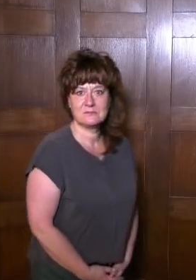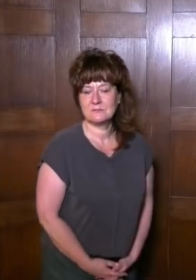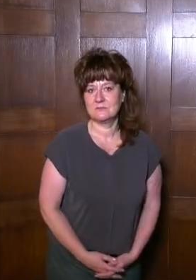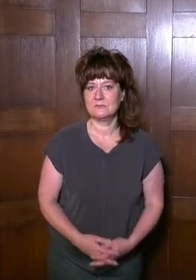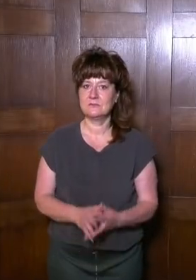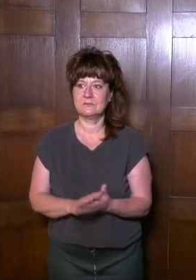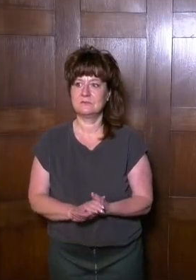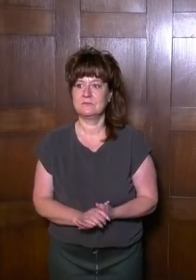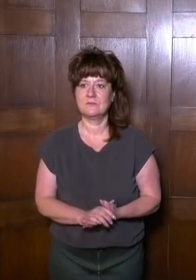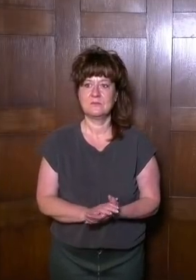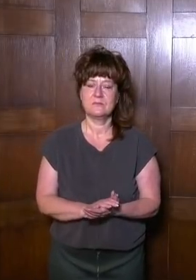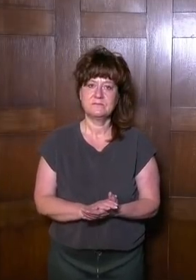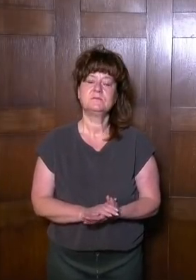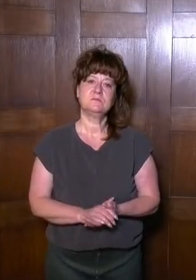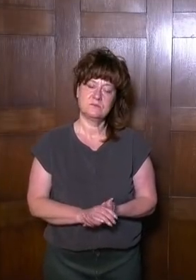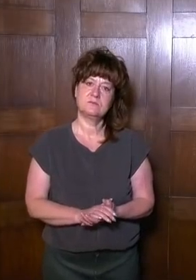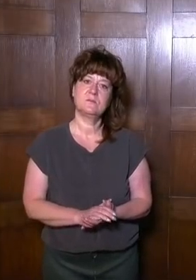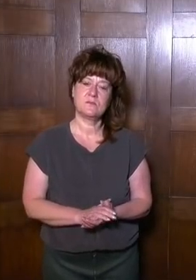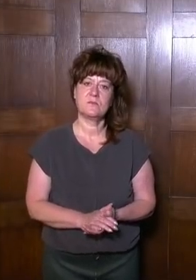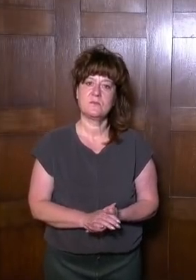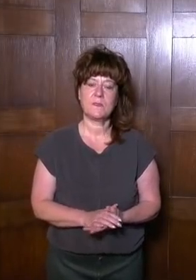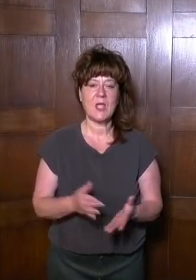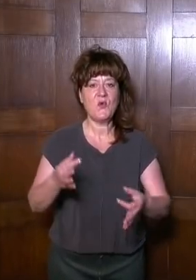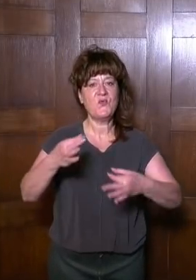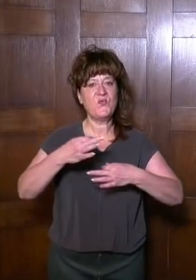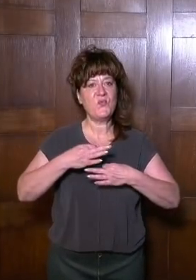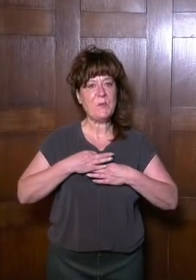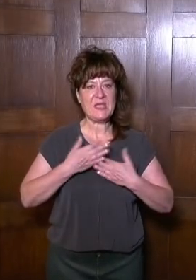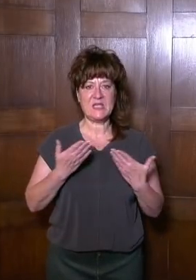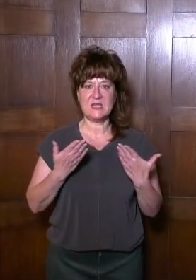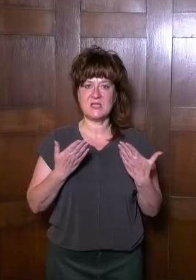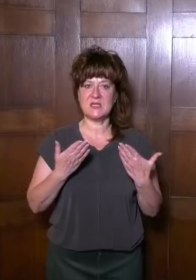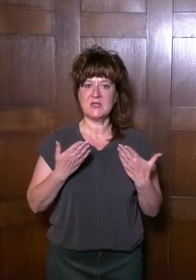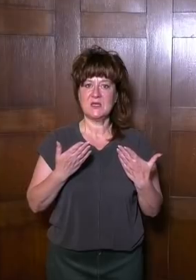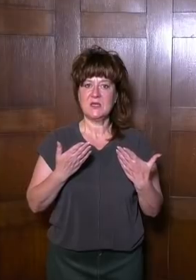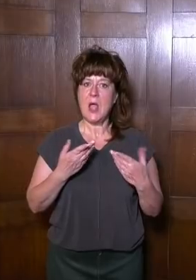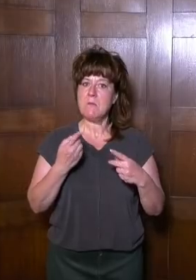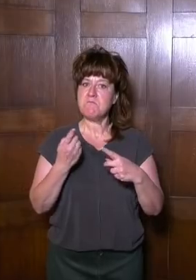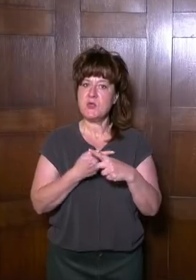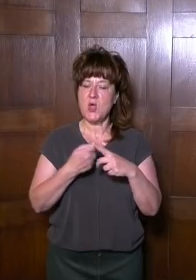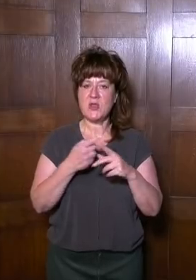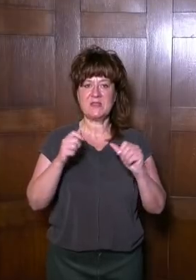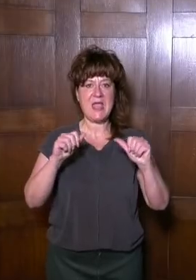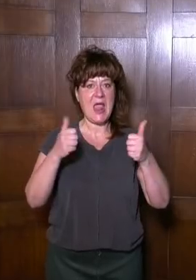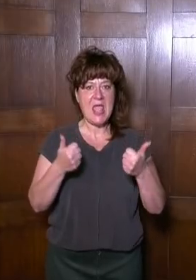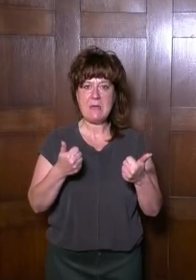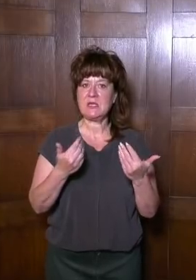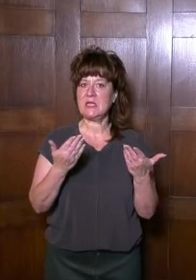Ja, weil für mich ist das ein Erlebnis, ein beeindruckendes Erlebnis von ganz